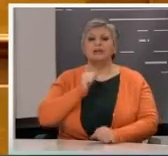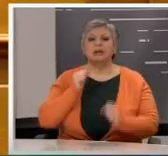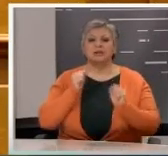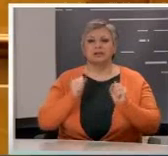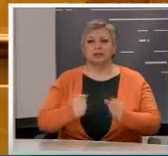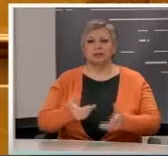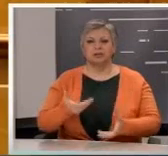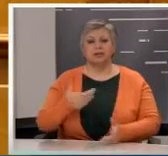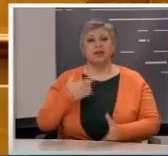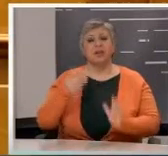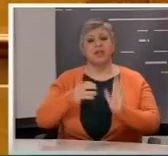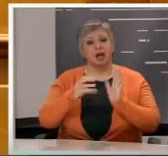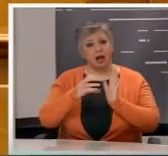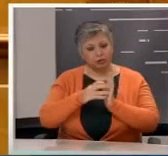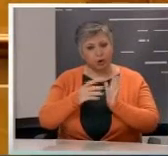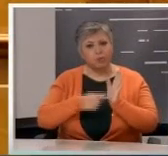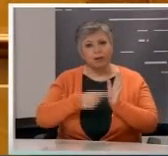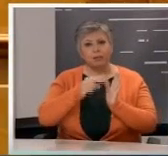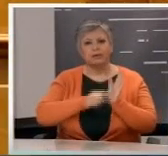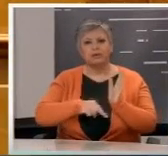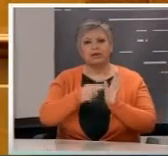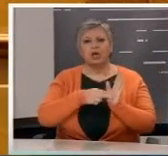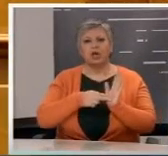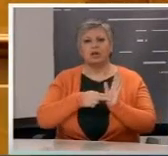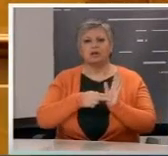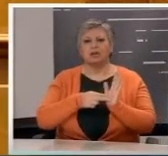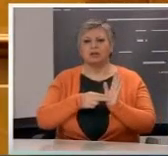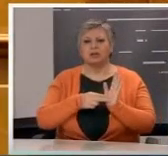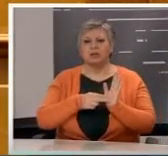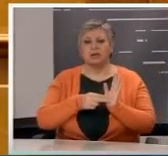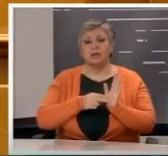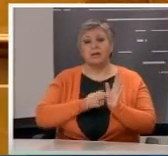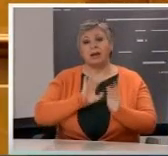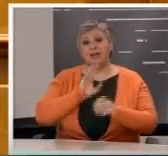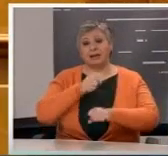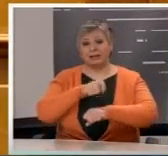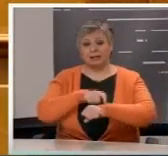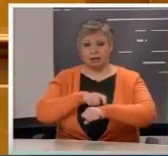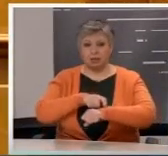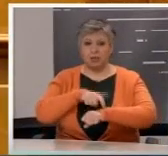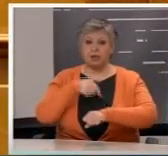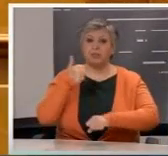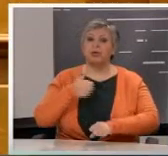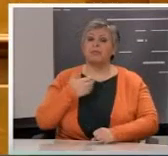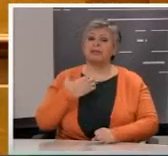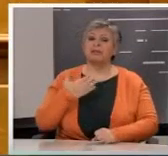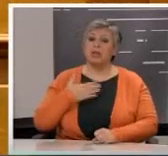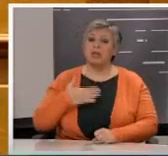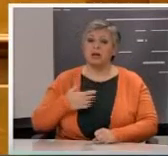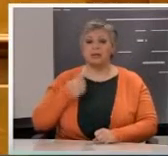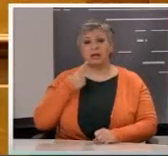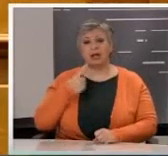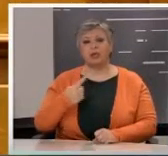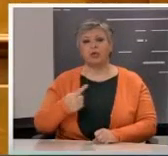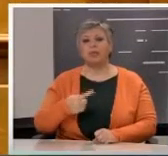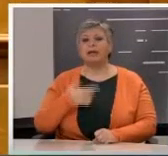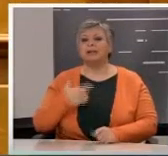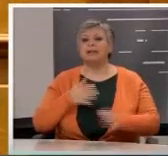3 οφείλει και πρέπει να καταργηθεί? Ή όταν έρχεται η ώρα να κάνουμε ποινική ερμηνεία,